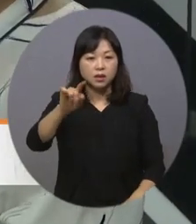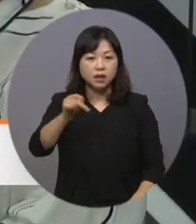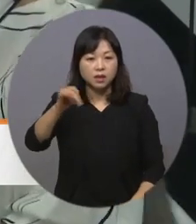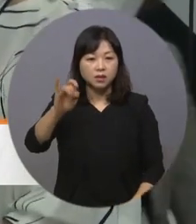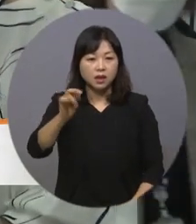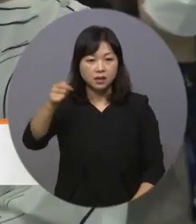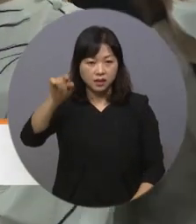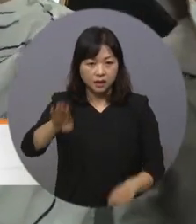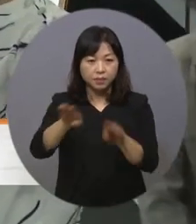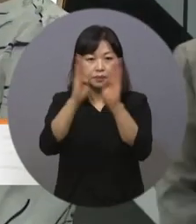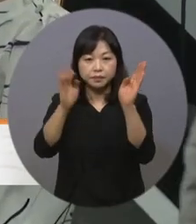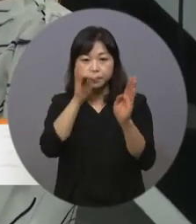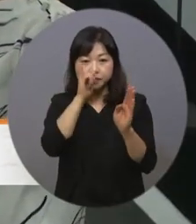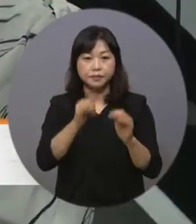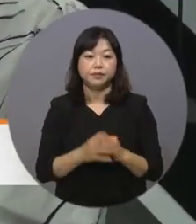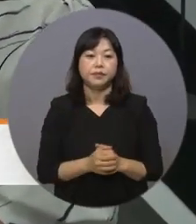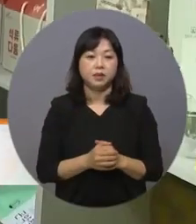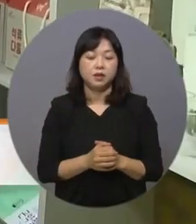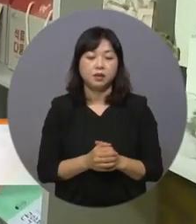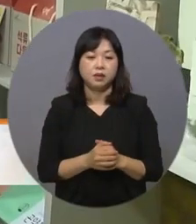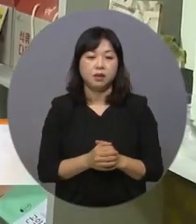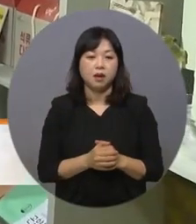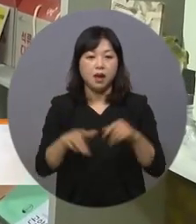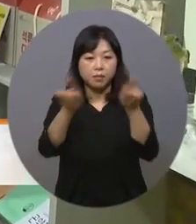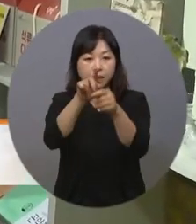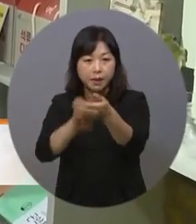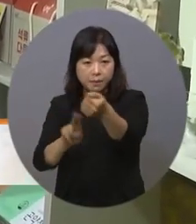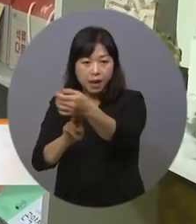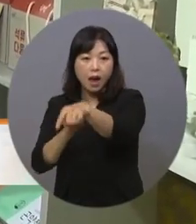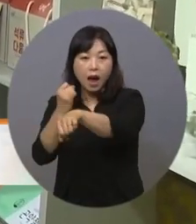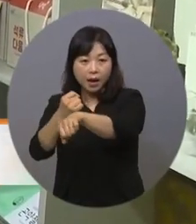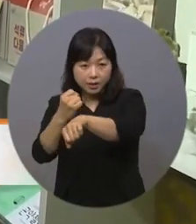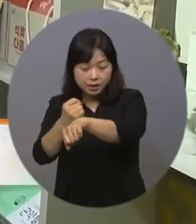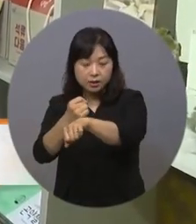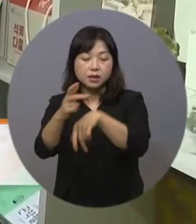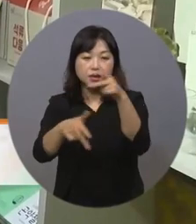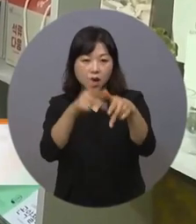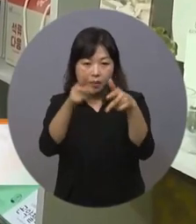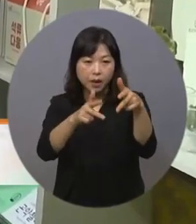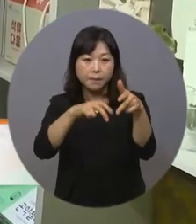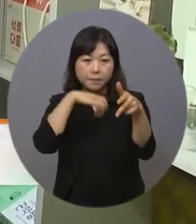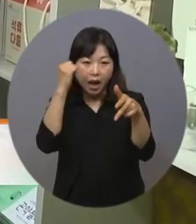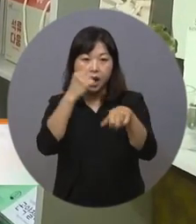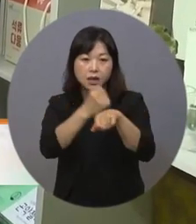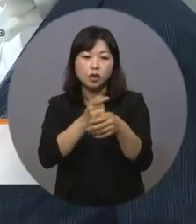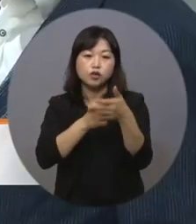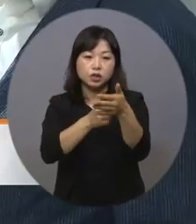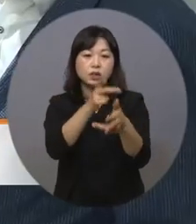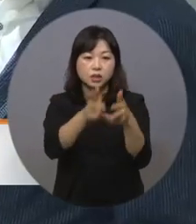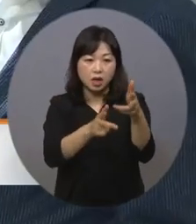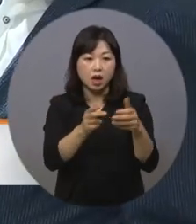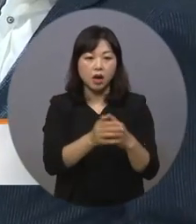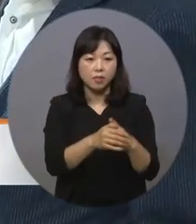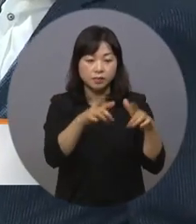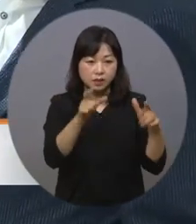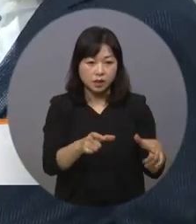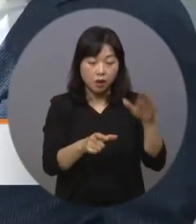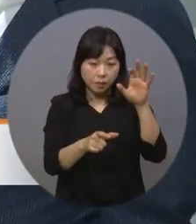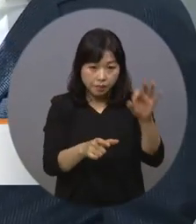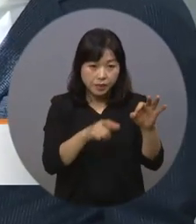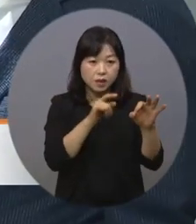시군 사회적 경제 공동 판매장 조성 공모 사업에 선정돼 추진된 사업으로 도비 등 사업비 1억 원을